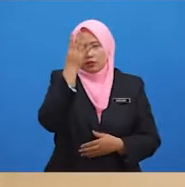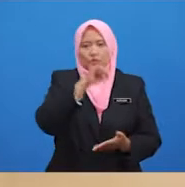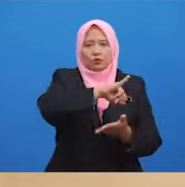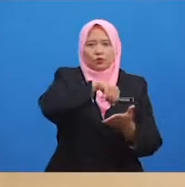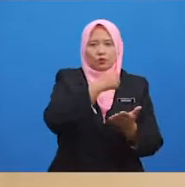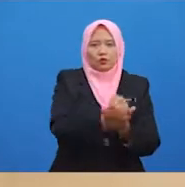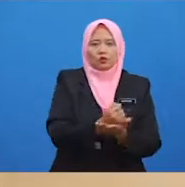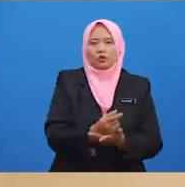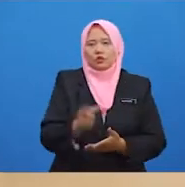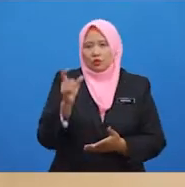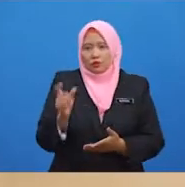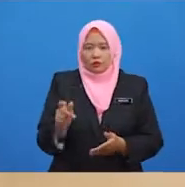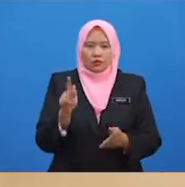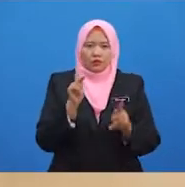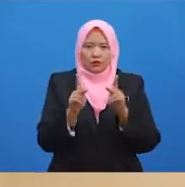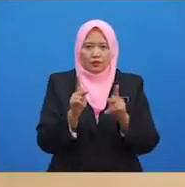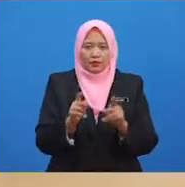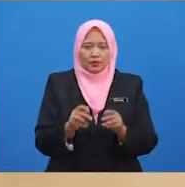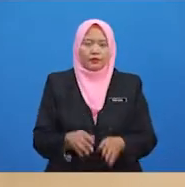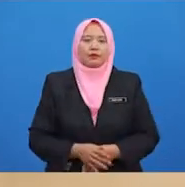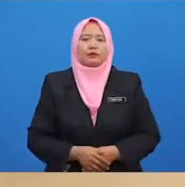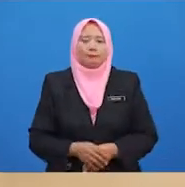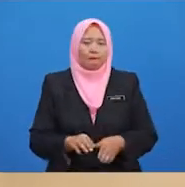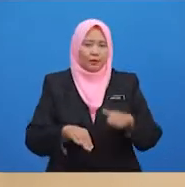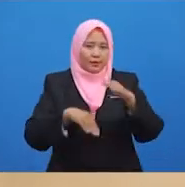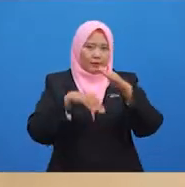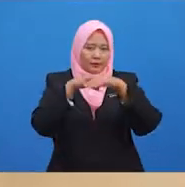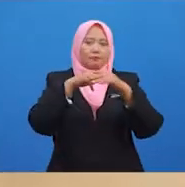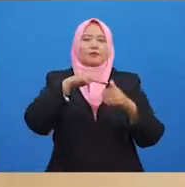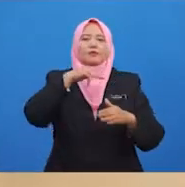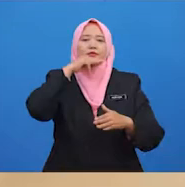paling minimum dan jumlah suku kata paling maksimum.